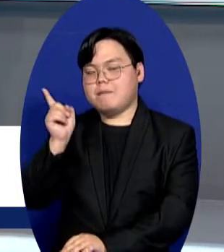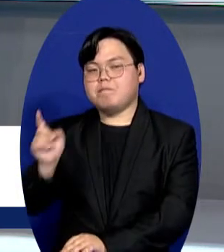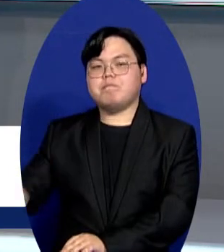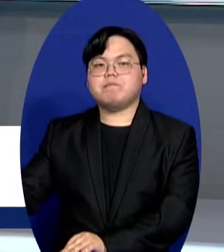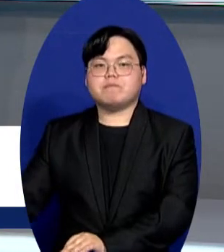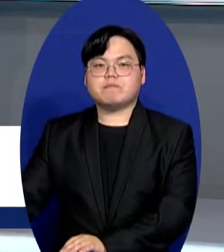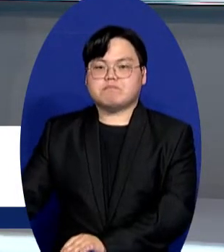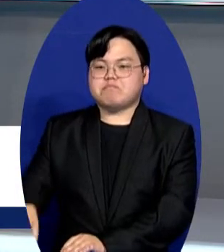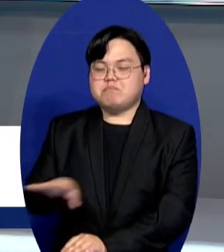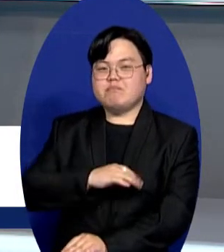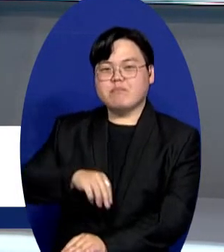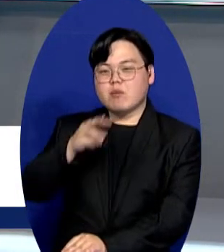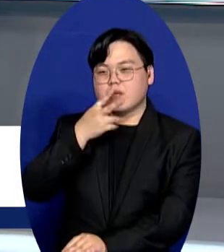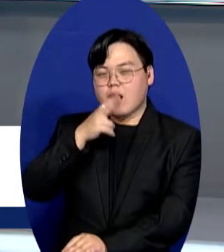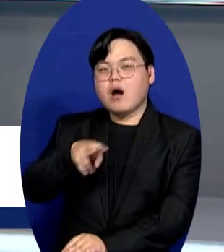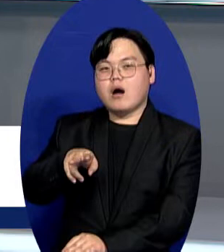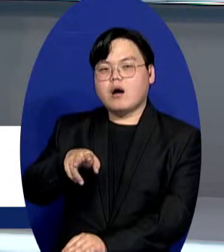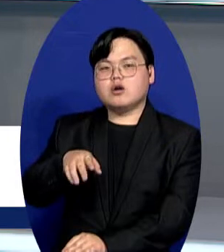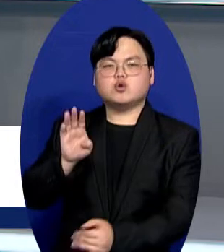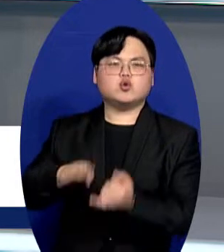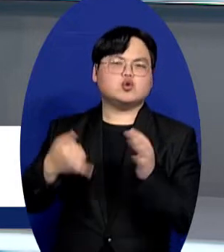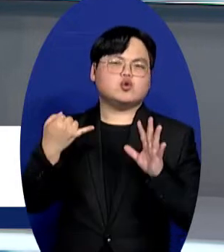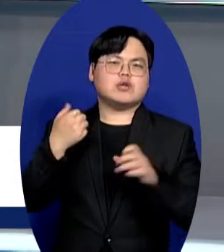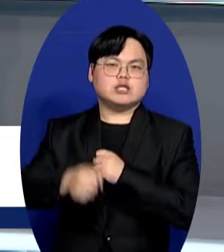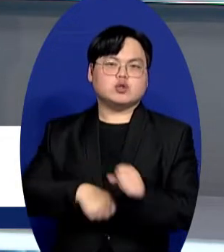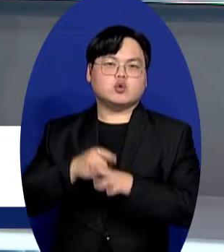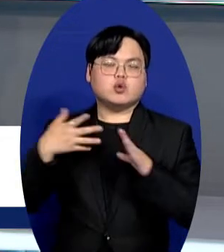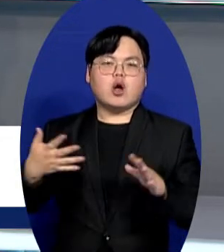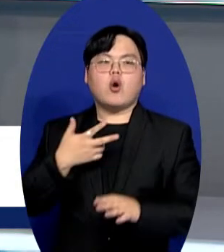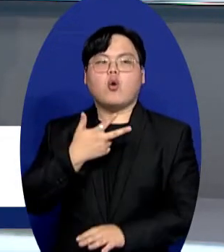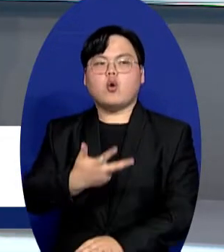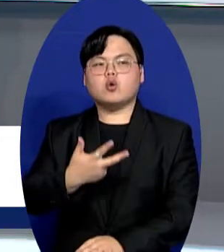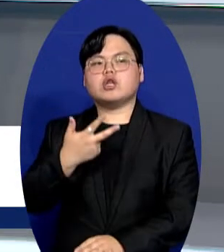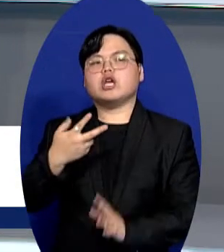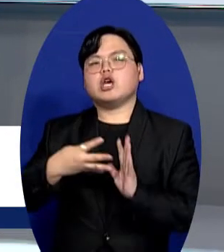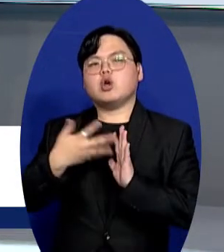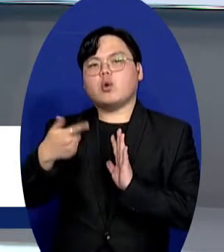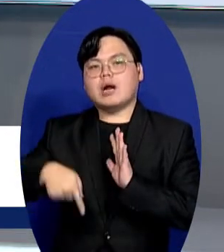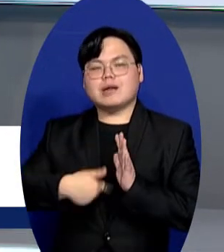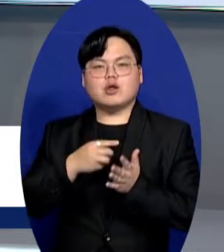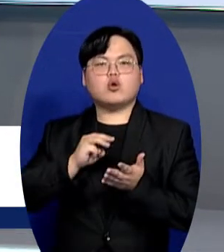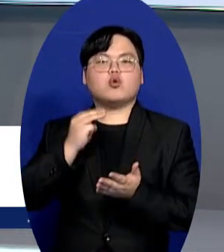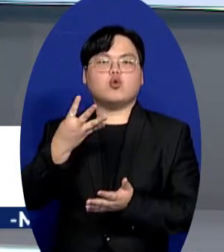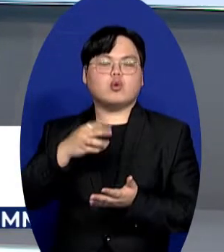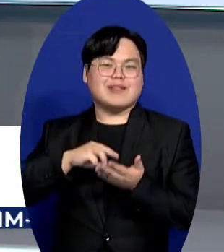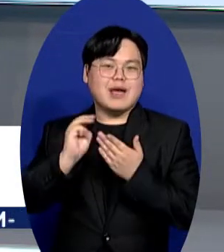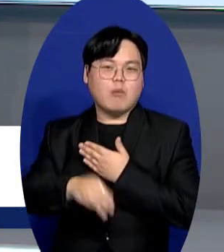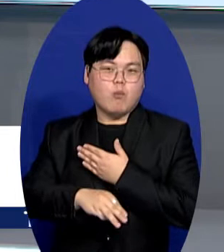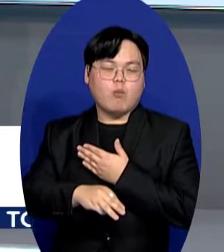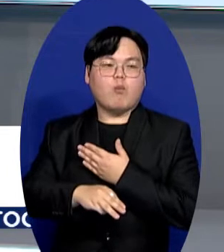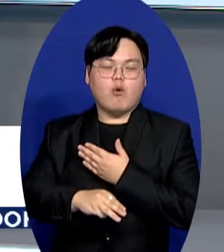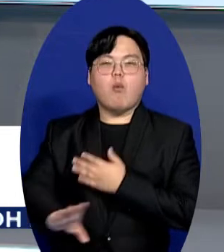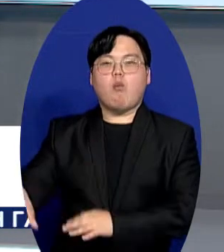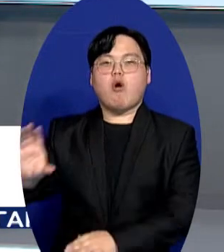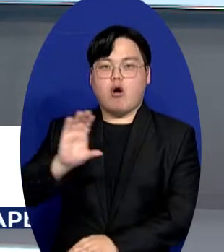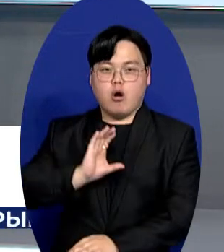гэж байна. За бидний олсон мэдээллээр сүүлийн 6 жилд 393.4 тэрбум төгрөг байгалийн нөөц ашигласны төлбөрөөс төвлөрсөн гэж